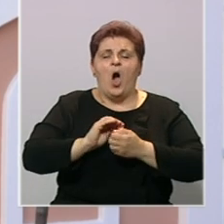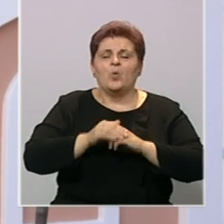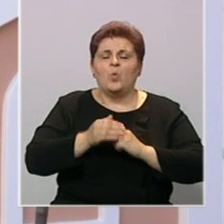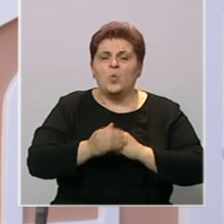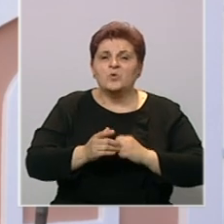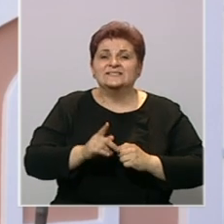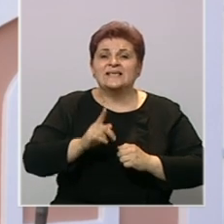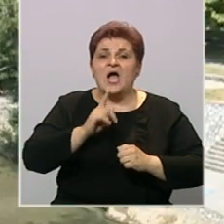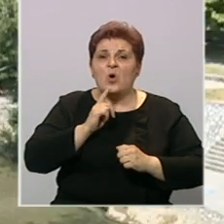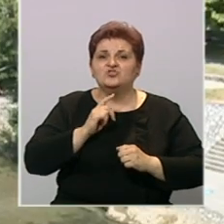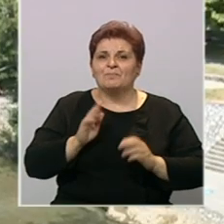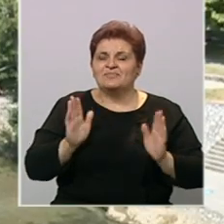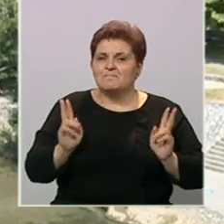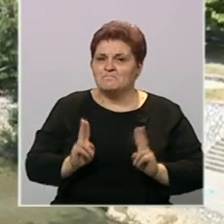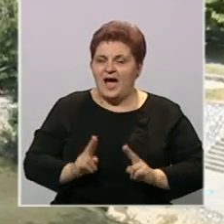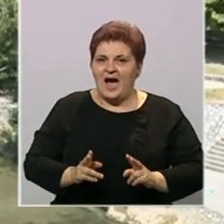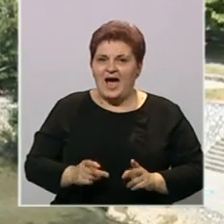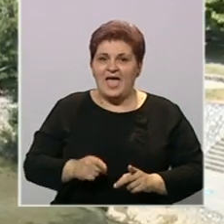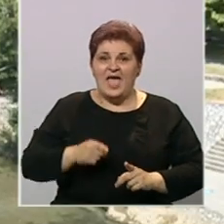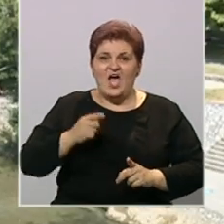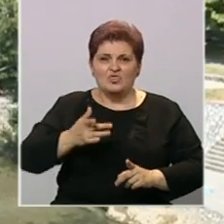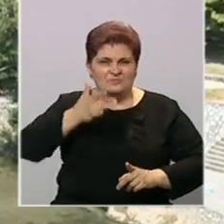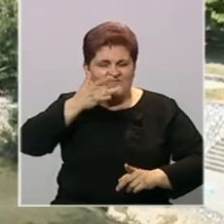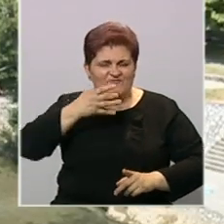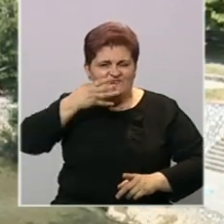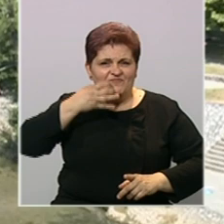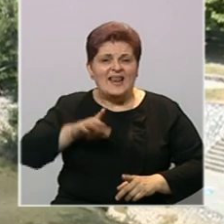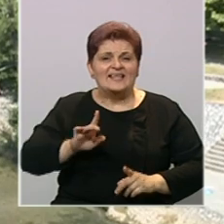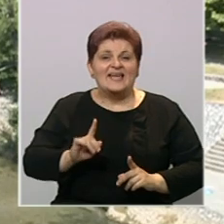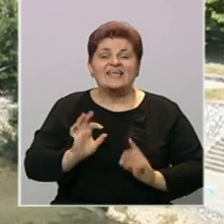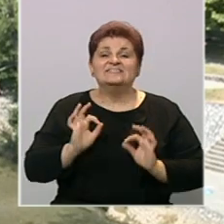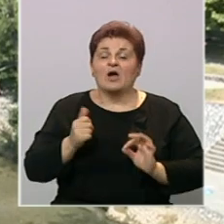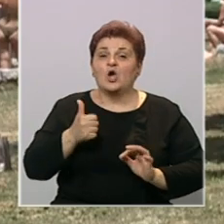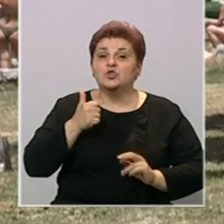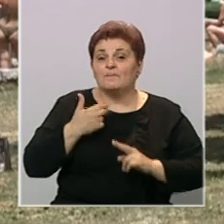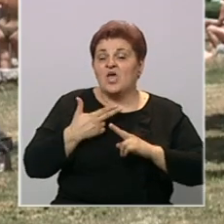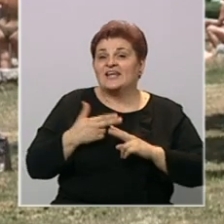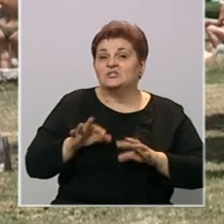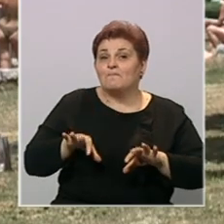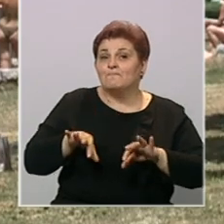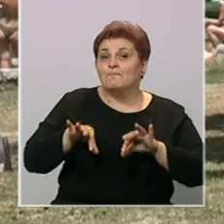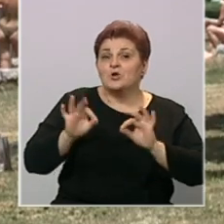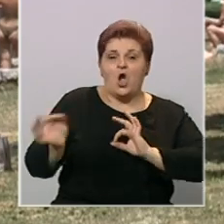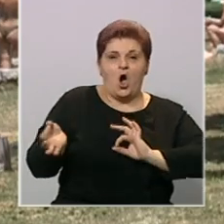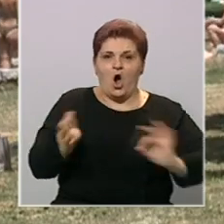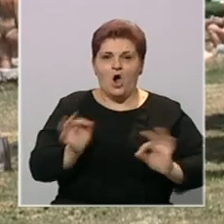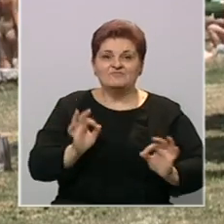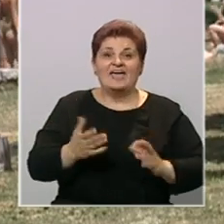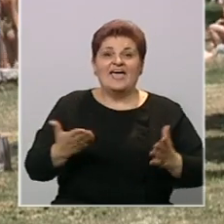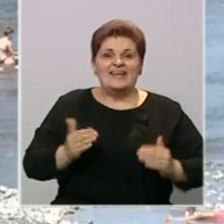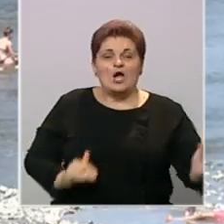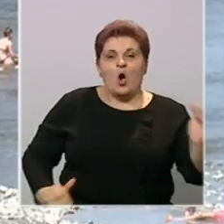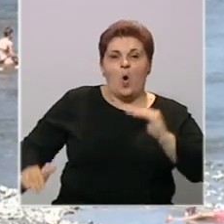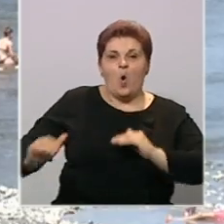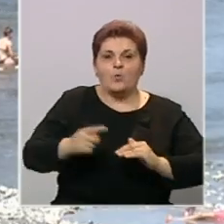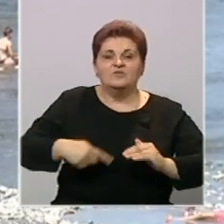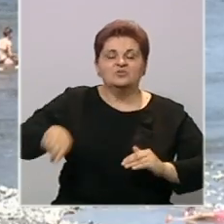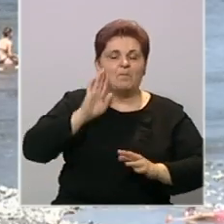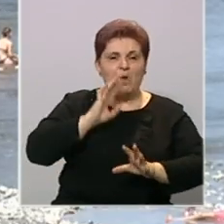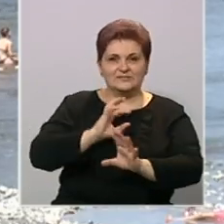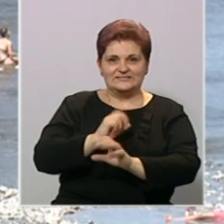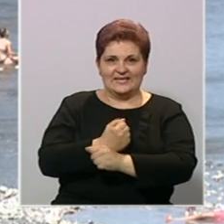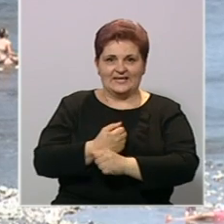biti značajno umanjen. Tokom vrelih toplih dana svakako je dobro rješenje potražiti osvježenje na nekim od kupališta širom Bosne